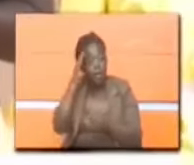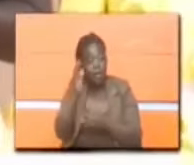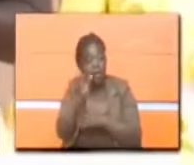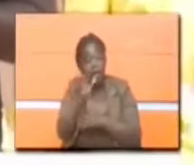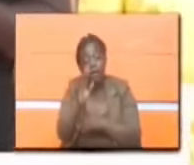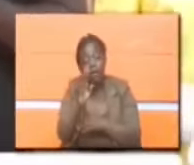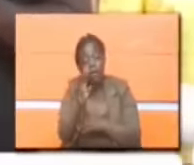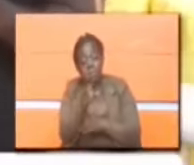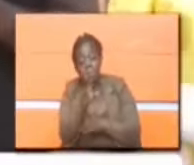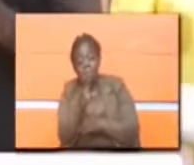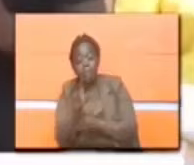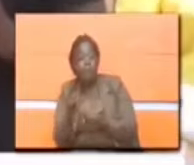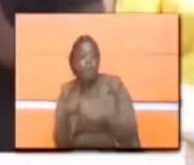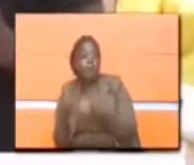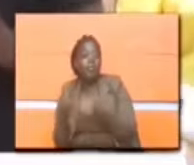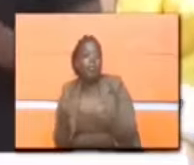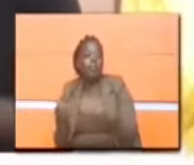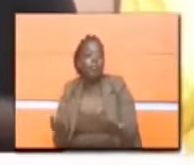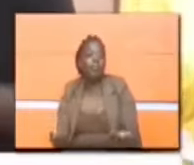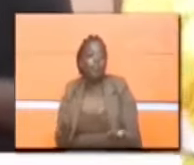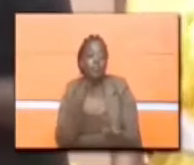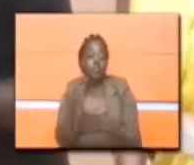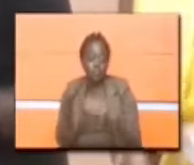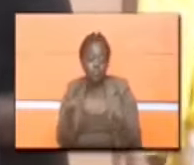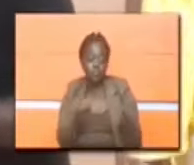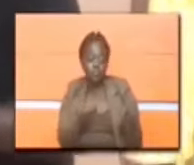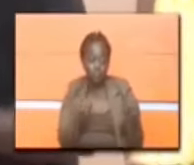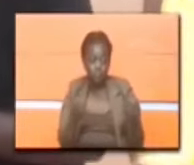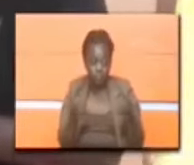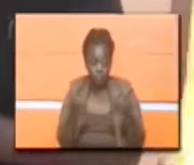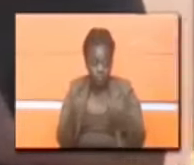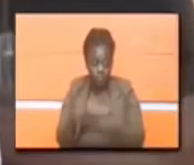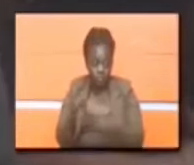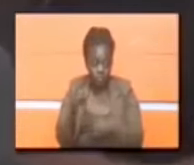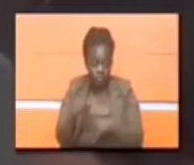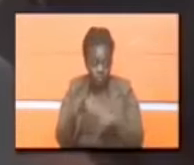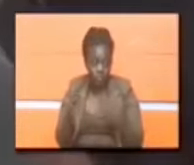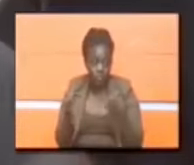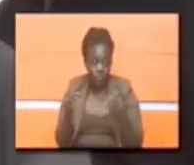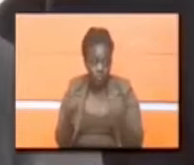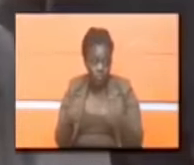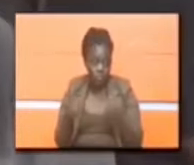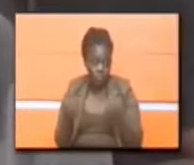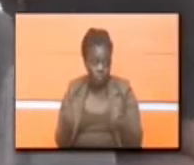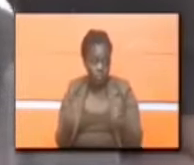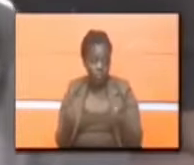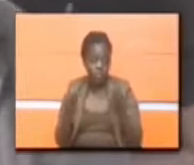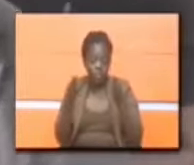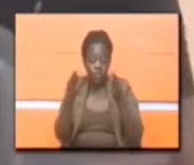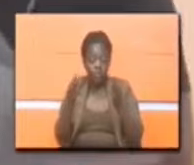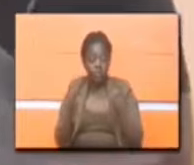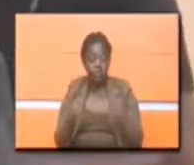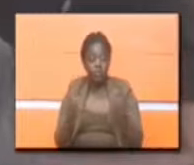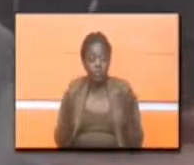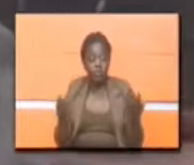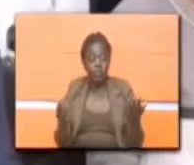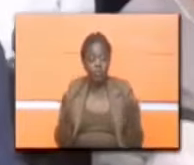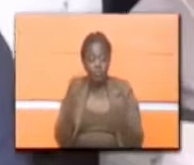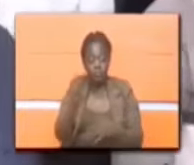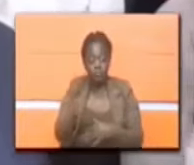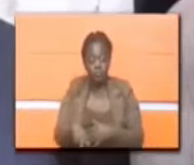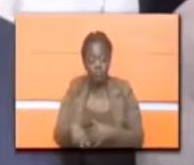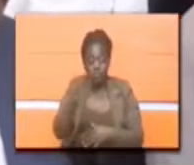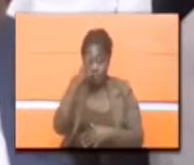tekyali tekisoboka. Nolwekyo abatunenya nti tetutuukiriza ekyo, twali tetusobola kukola kintu kya bugwenyufu